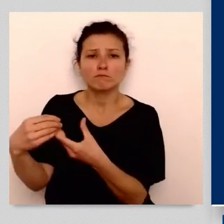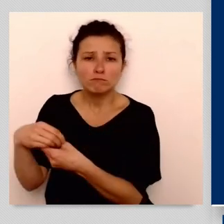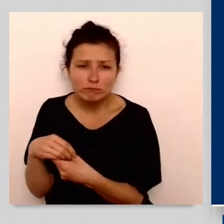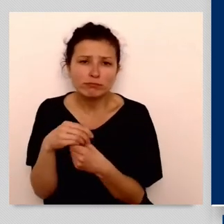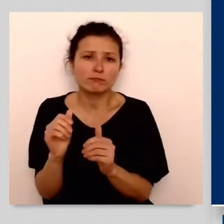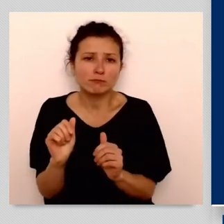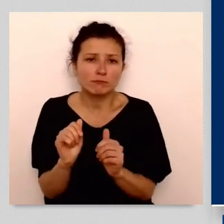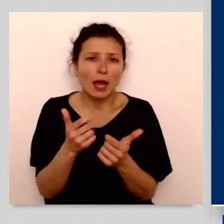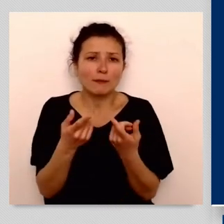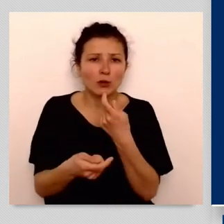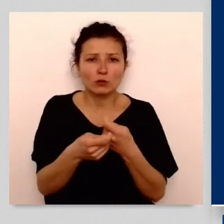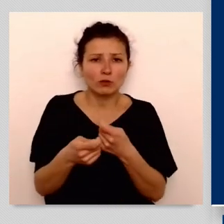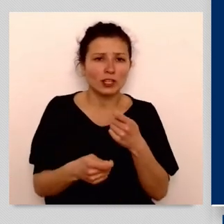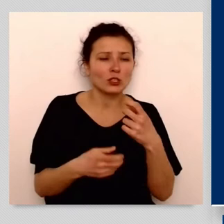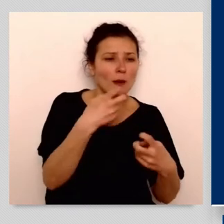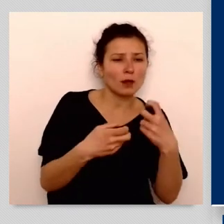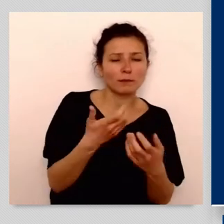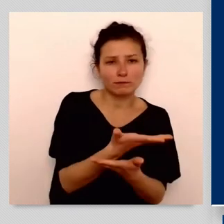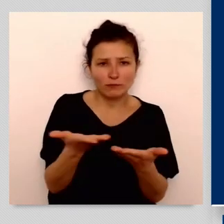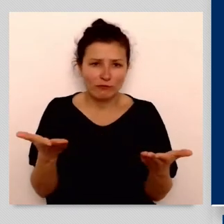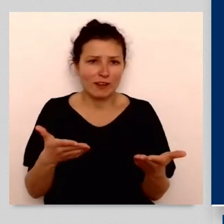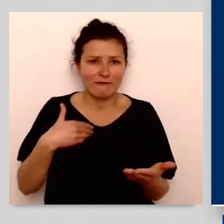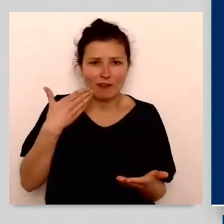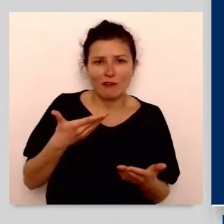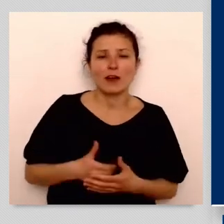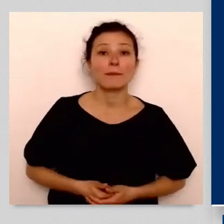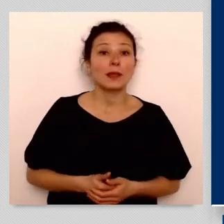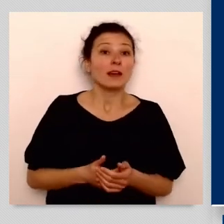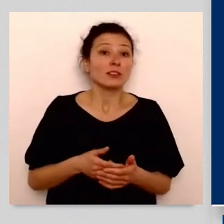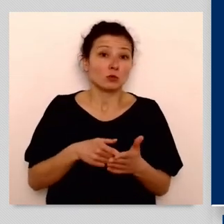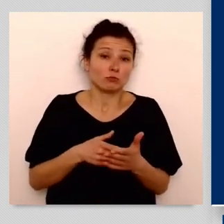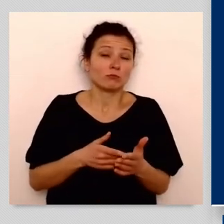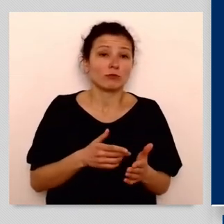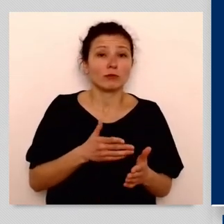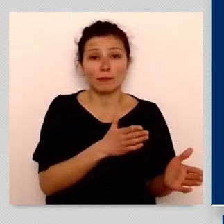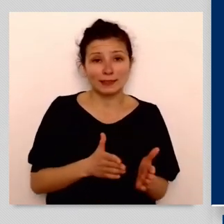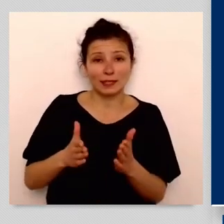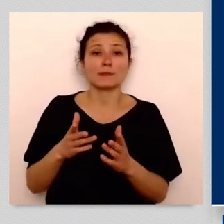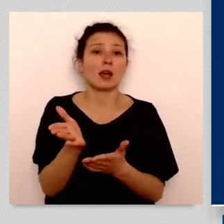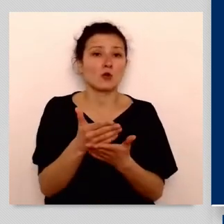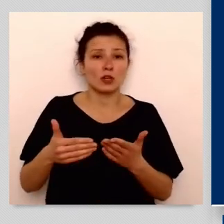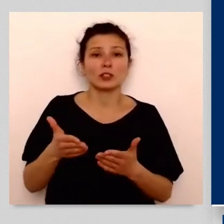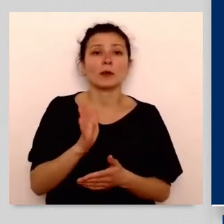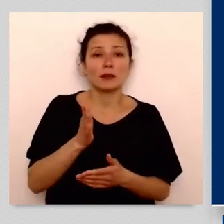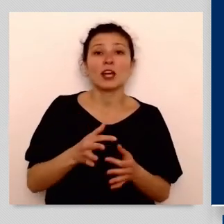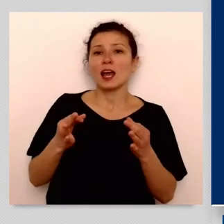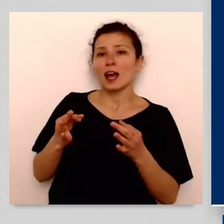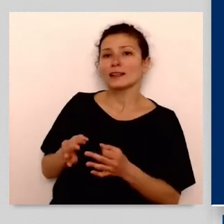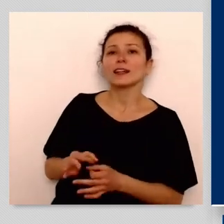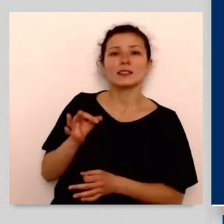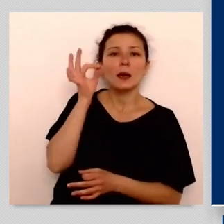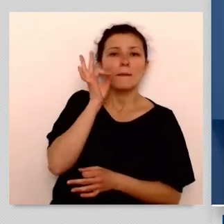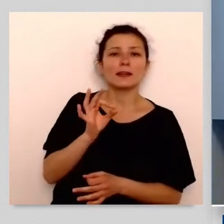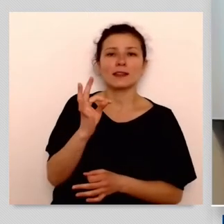identyfikujecie. To taka już prośba, by szykować się do kolejnej rundy, a teraz chciałem poprosić Panią Małgorzatę Tracz, Partia